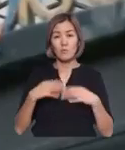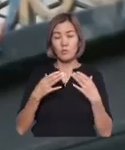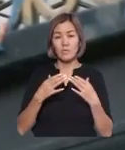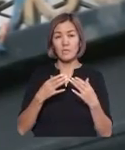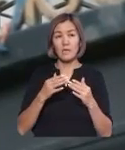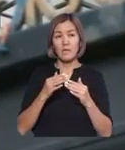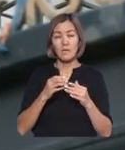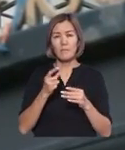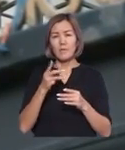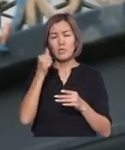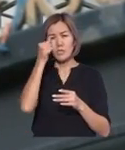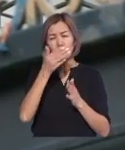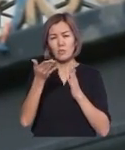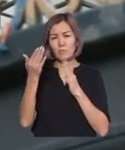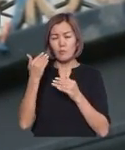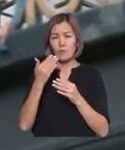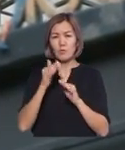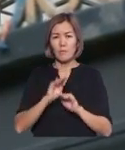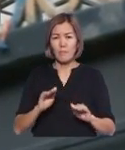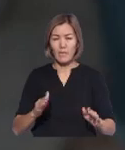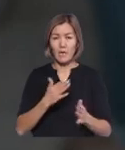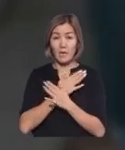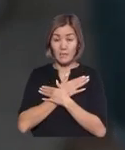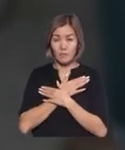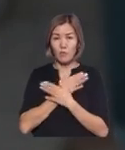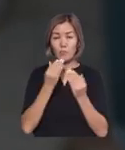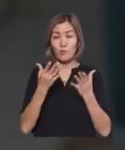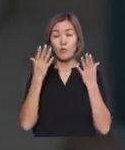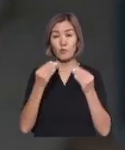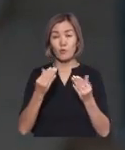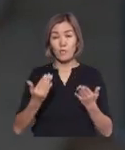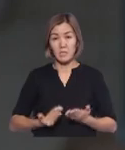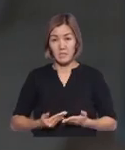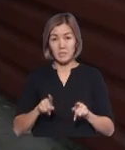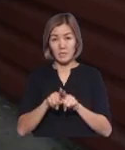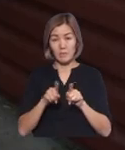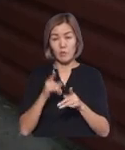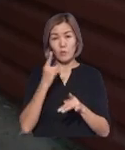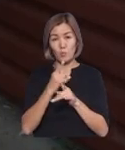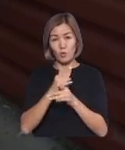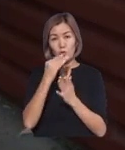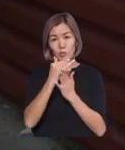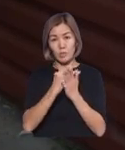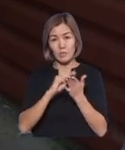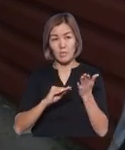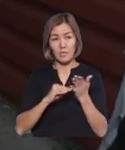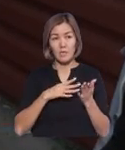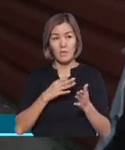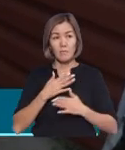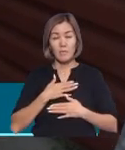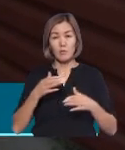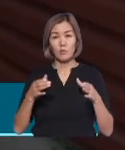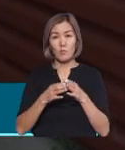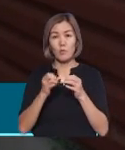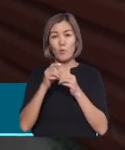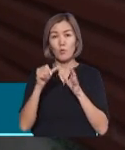балабақшада бірнеше жыл бұрын қайтыс болған балалардың тізімі бүгінге дейін тіркеліп келген. Мысалы, мен тобымда 16 бала бар. 16